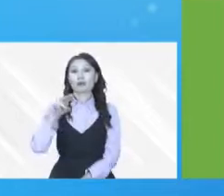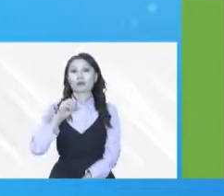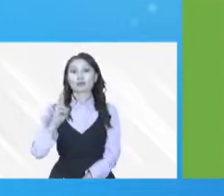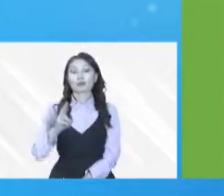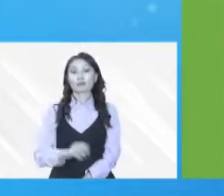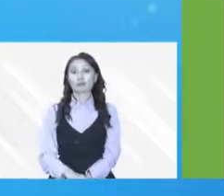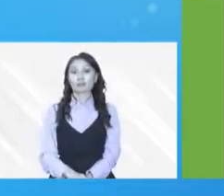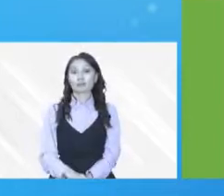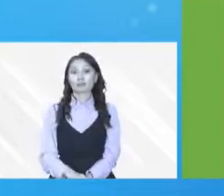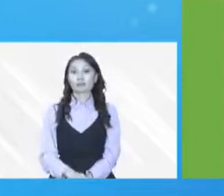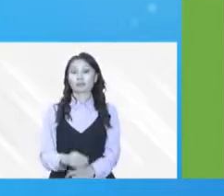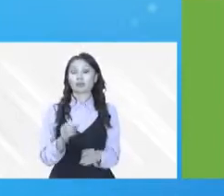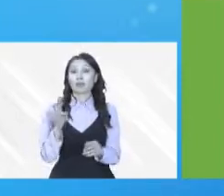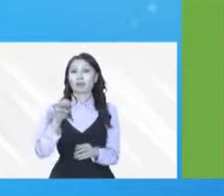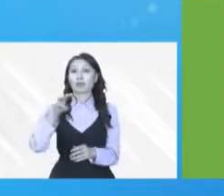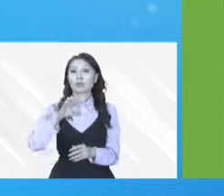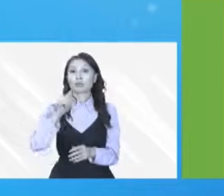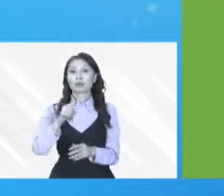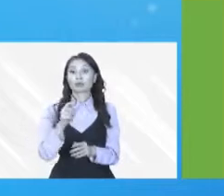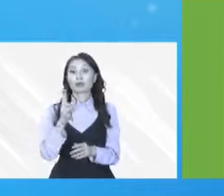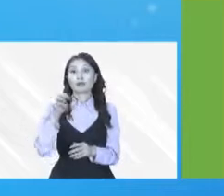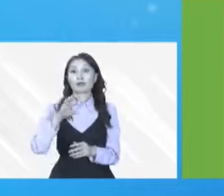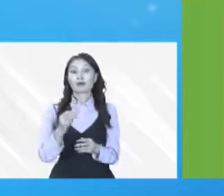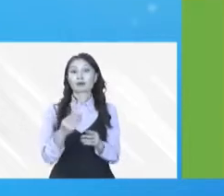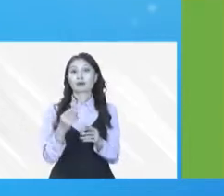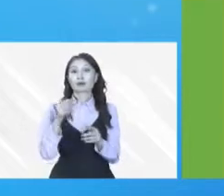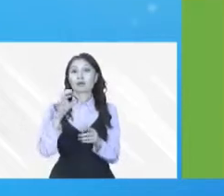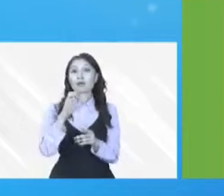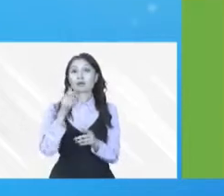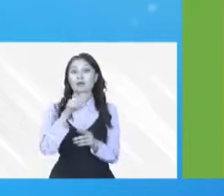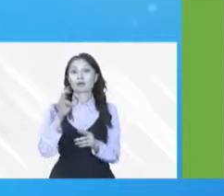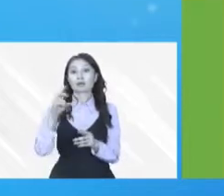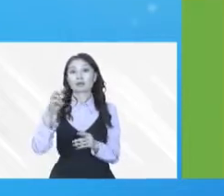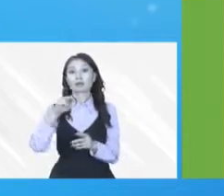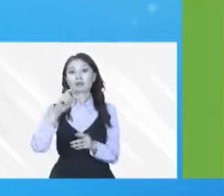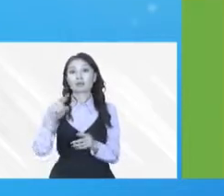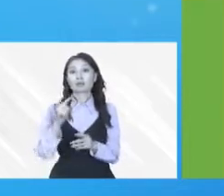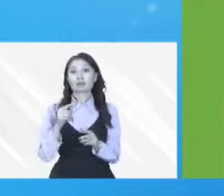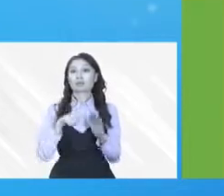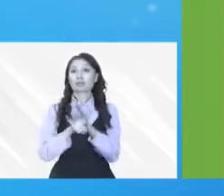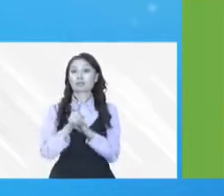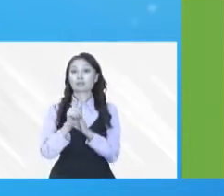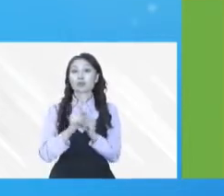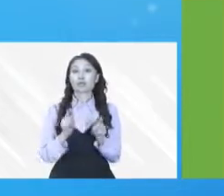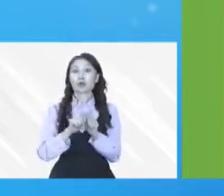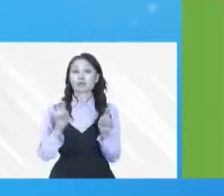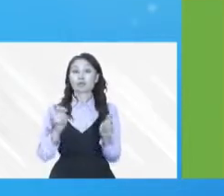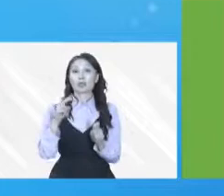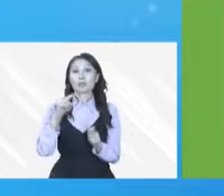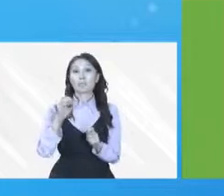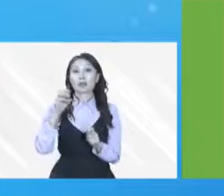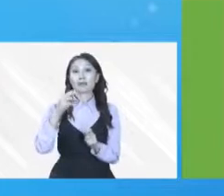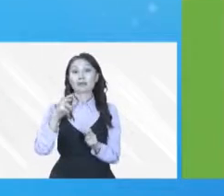Вслед за митозом клетка подвергается цитокинезу. Вначале поперек клетки образуется